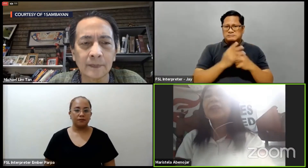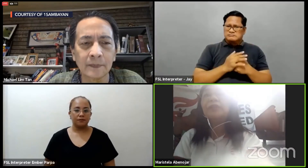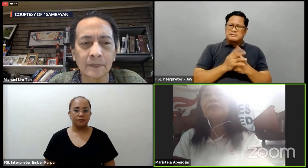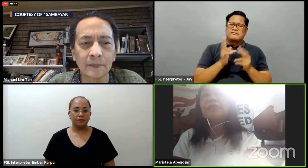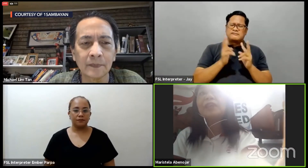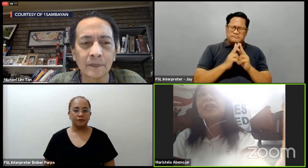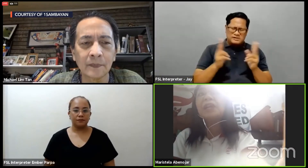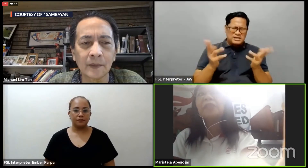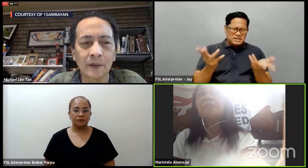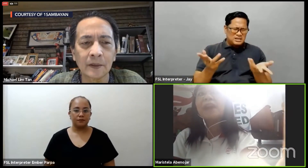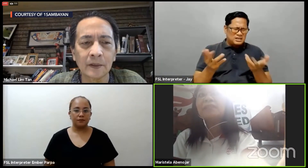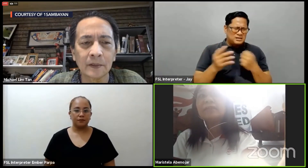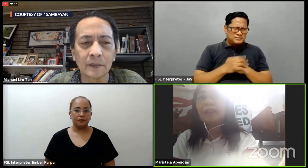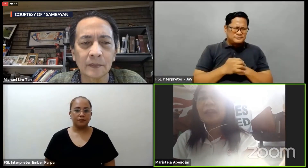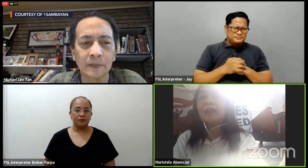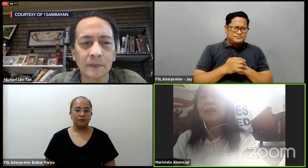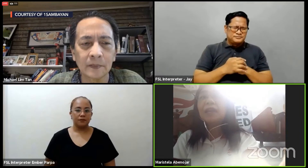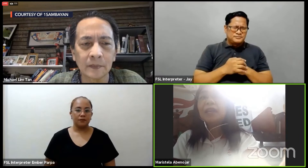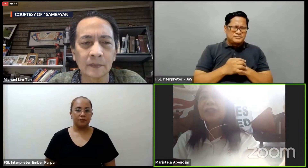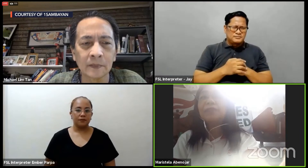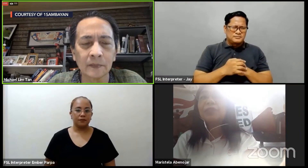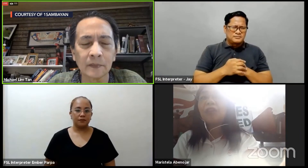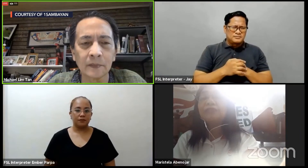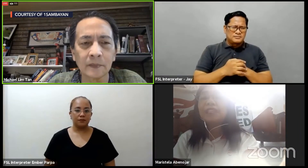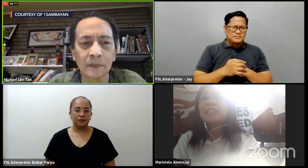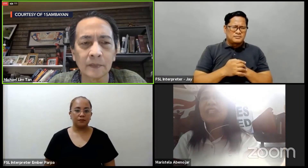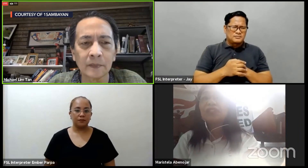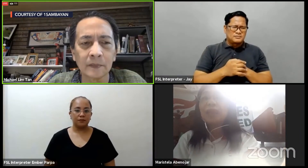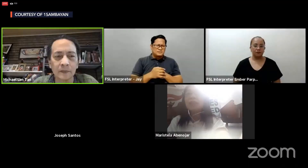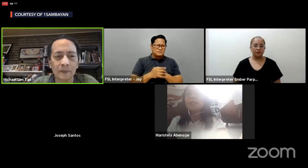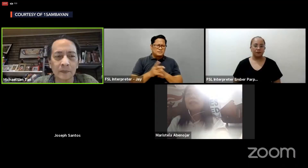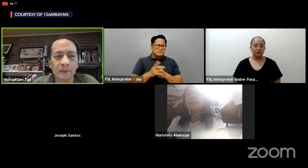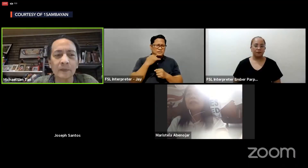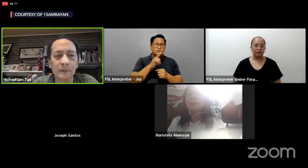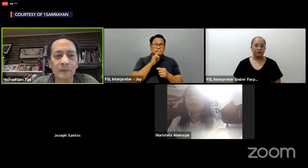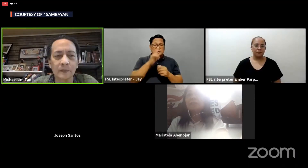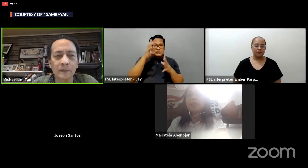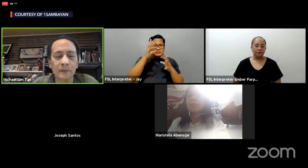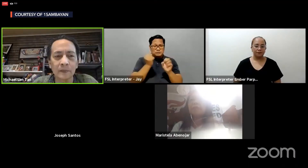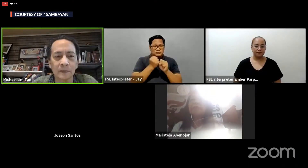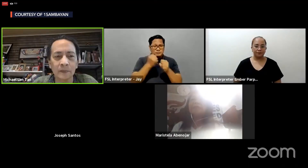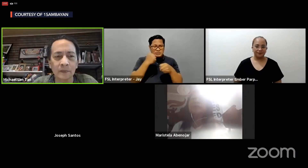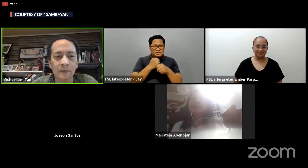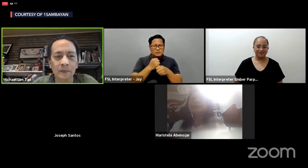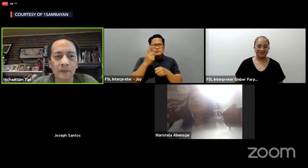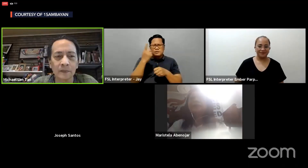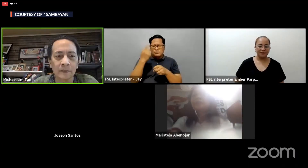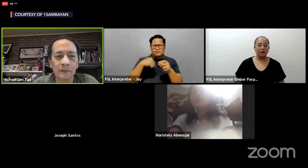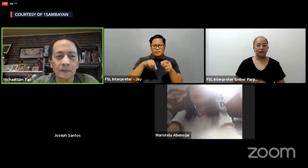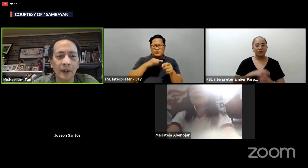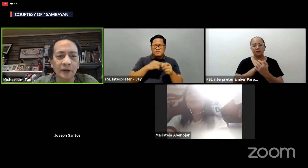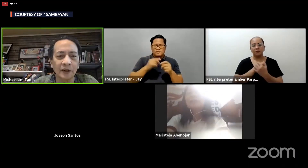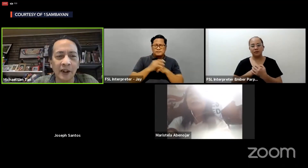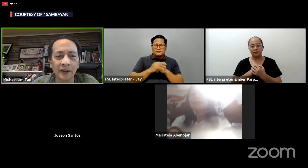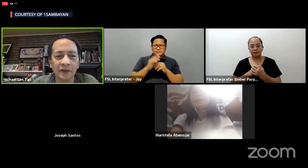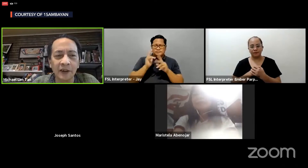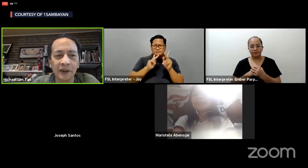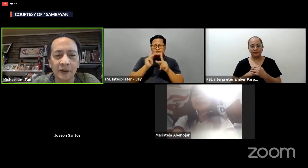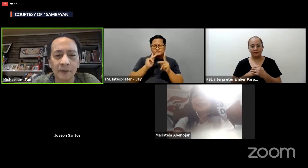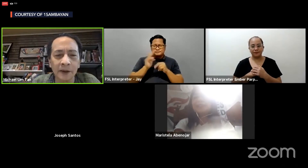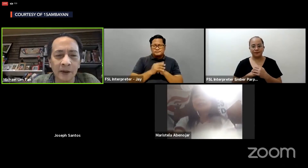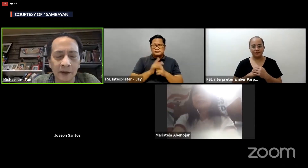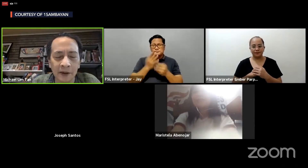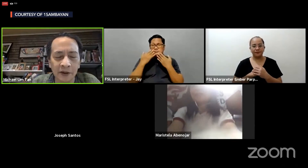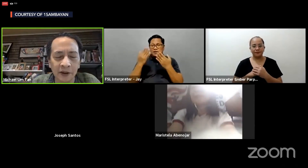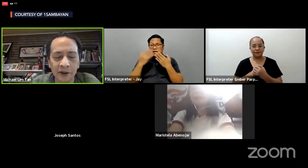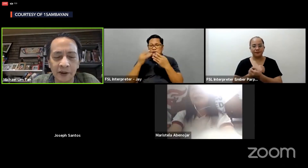very bad talaga in terms of decision making ng TBM. Thank you sa